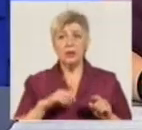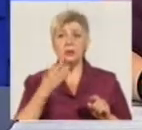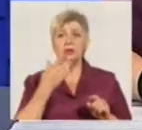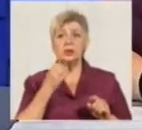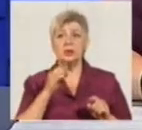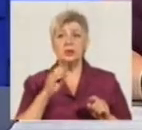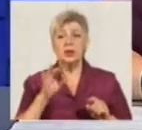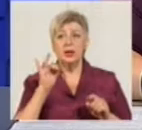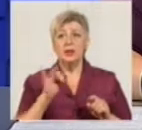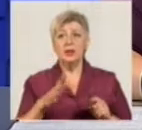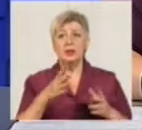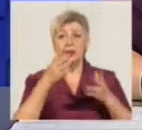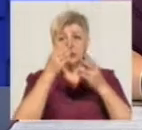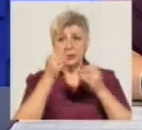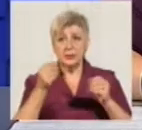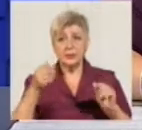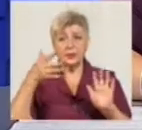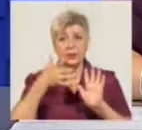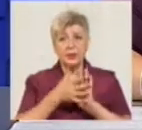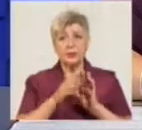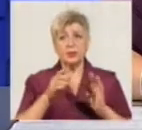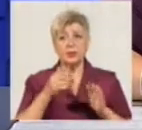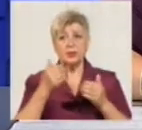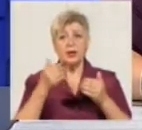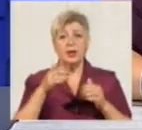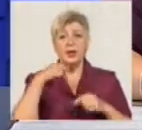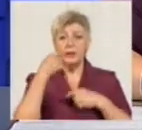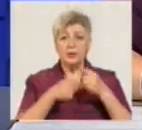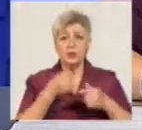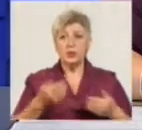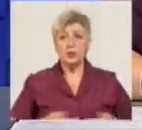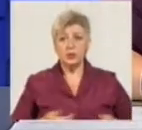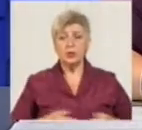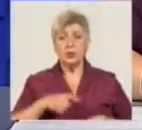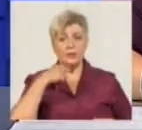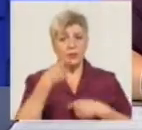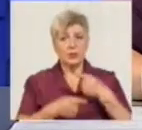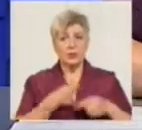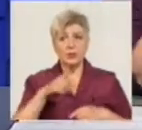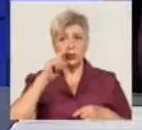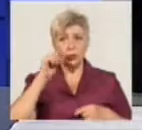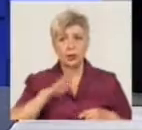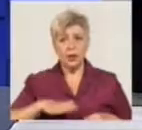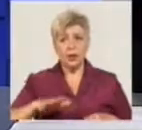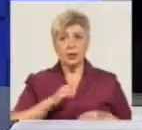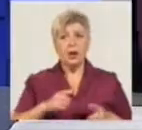І розплинуся в тобі я, і вічно житиму в тобі, відвічна Україна, могутня і соборна.